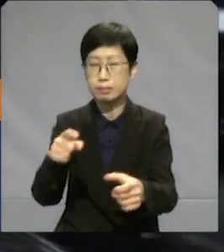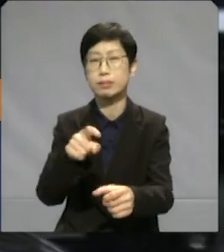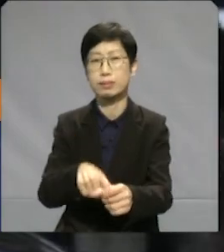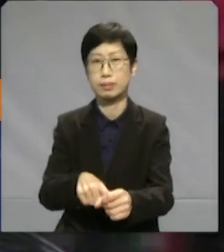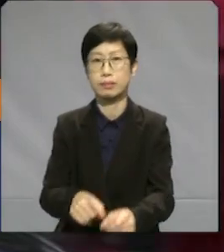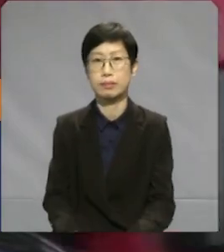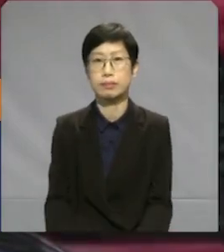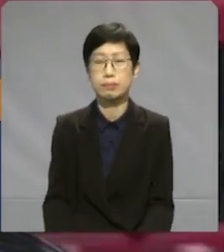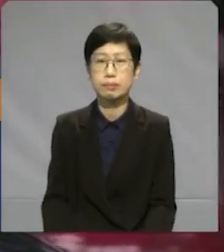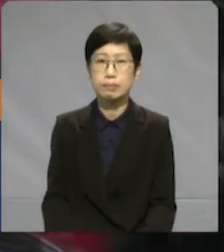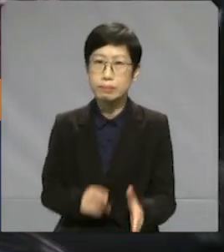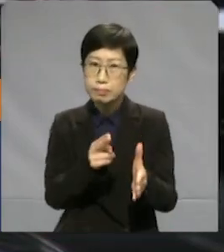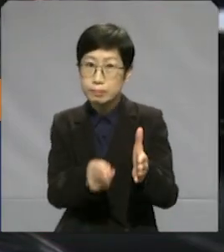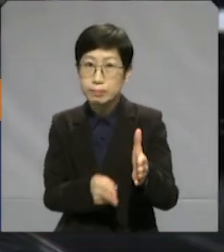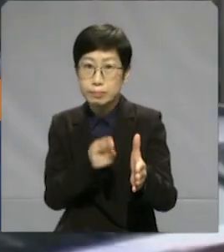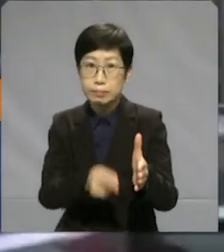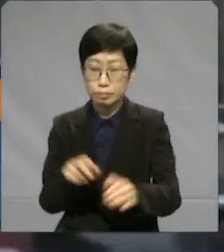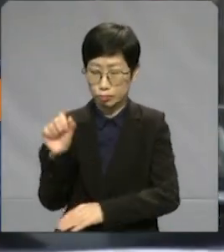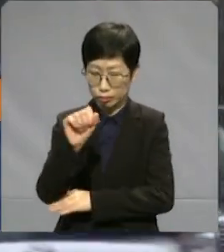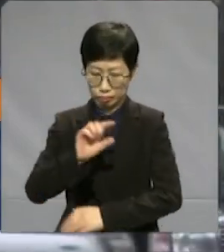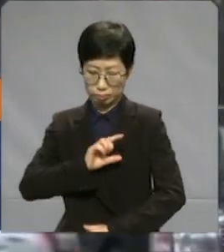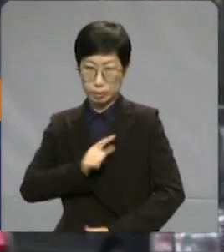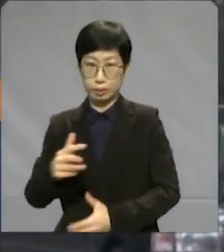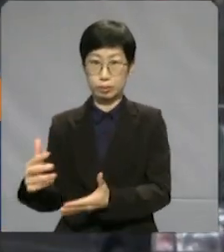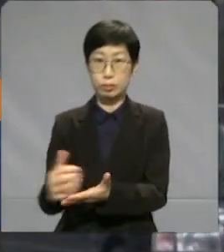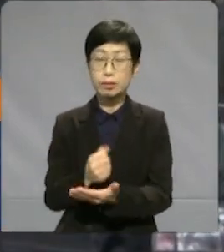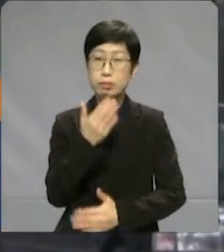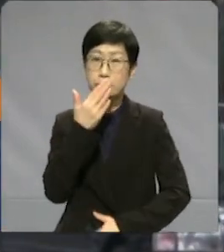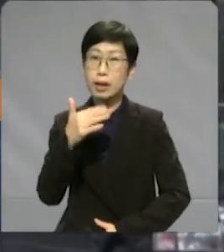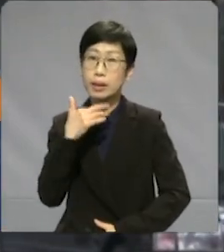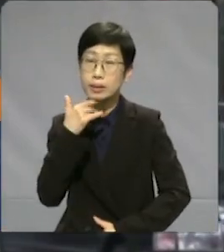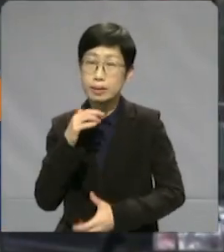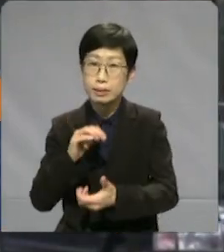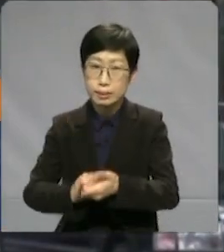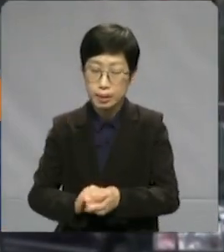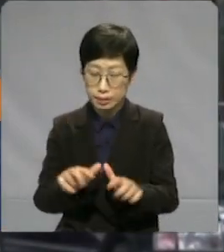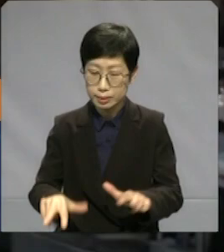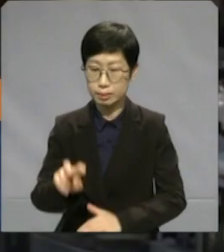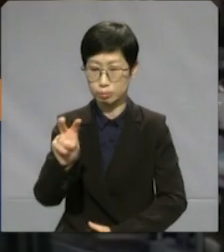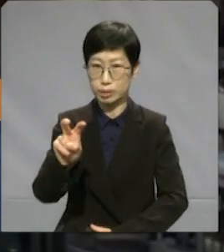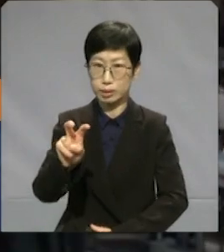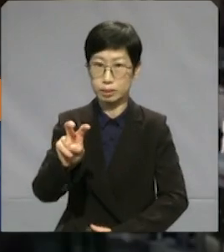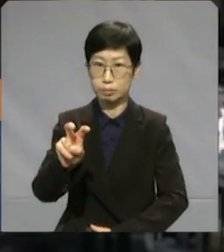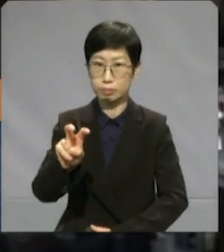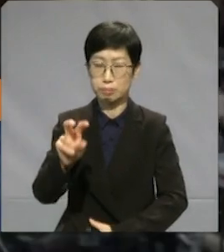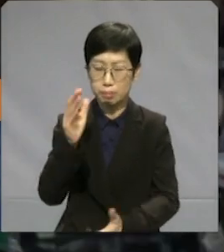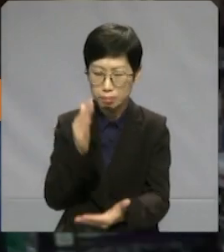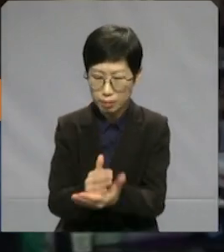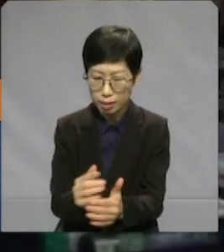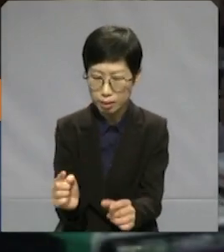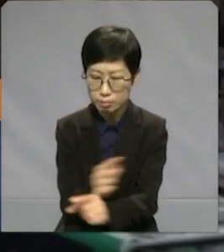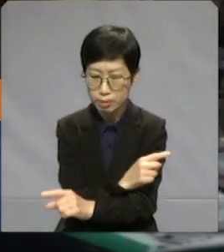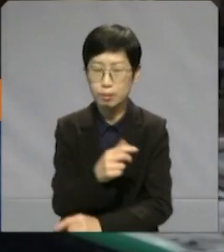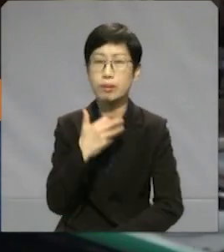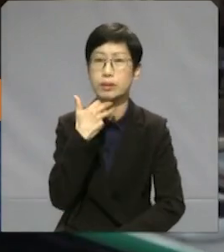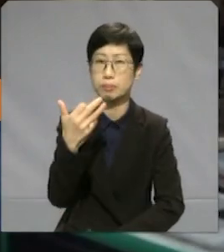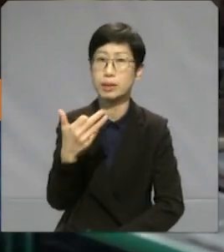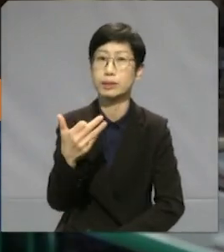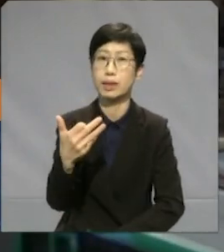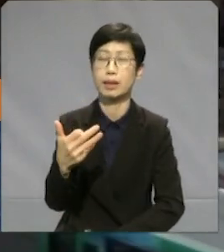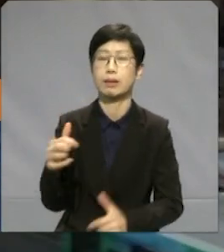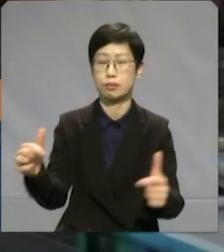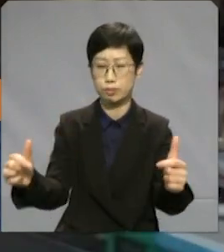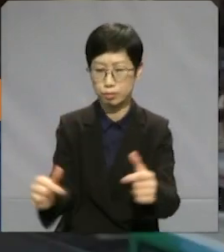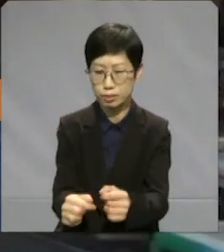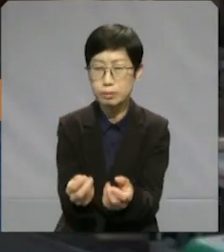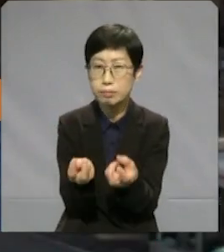것인데요. 철도의 경우 운전면허 취득 가능 연령을 현행 20세 이상에서 18세 이상으로 낮추는